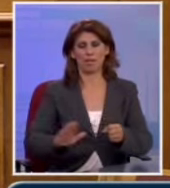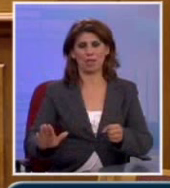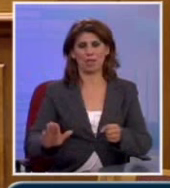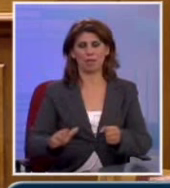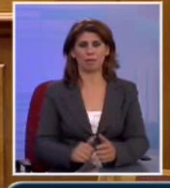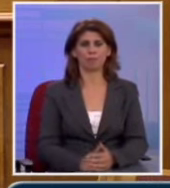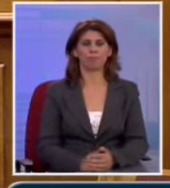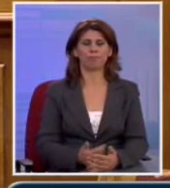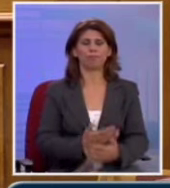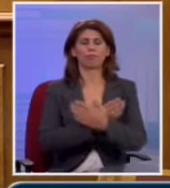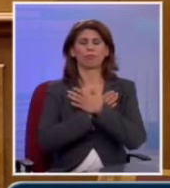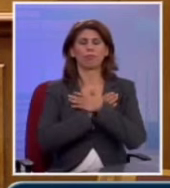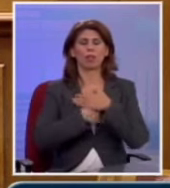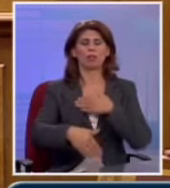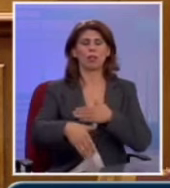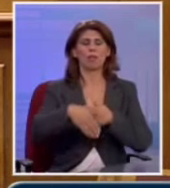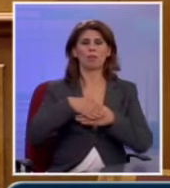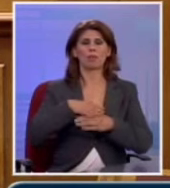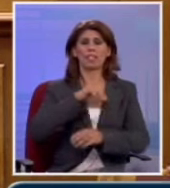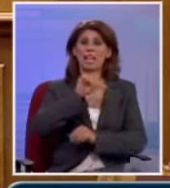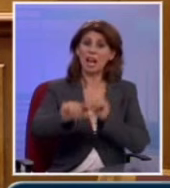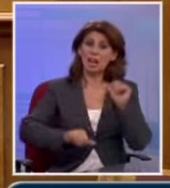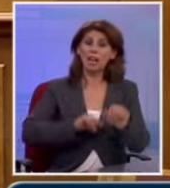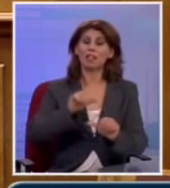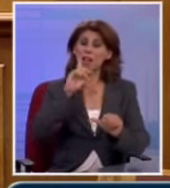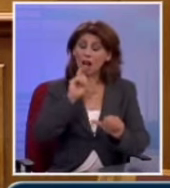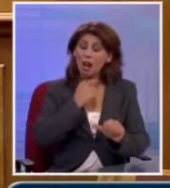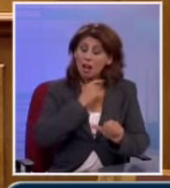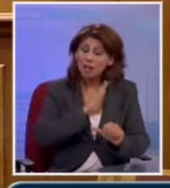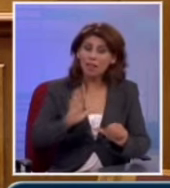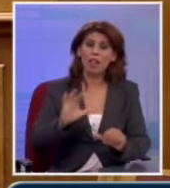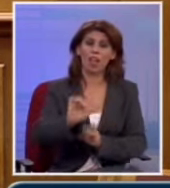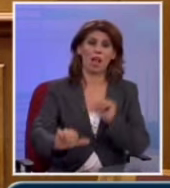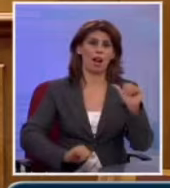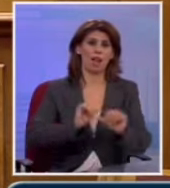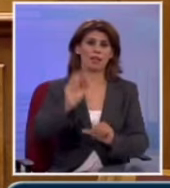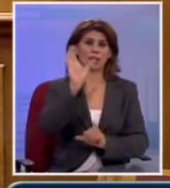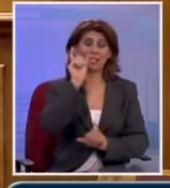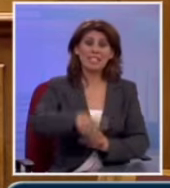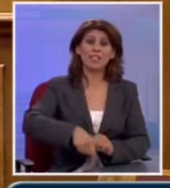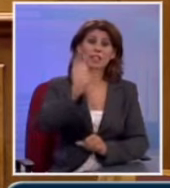Βάζουμε τα φόπλακα στην ελπίδα για τον μετασχηματισμό, για τον αναγκαίο μετασχηματισμό της Ευρώπης.